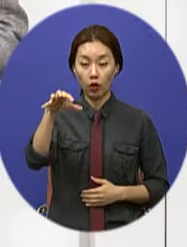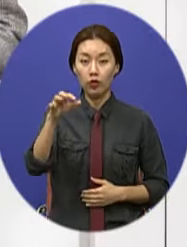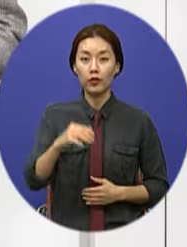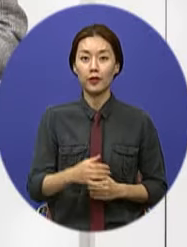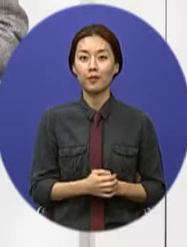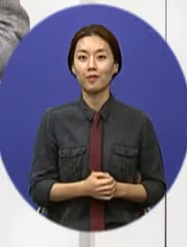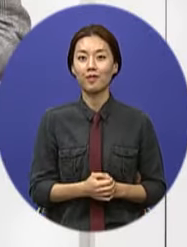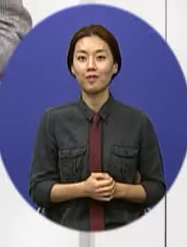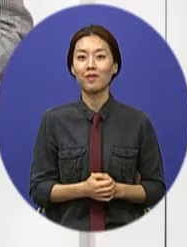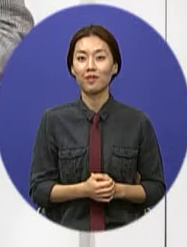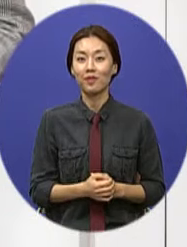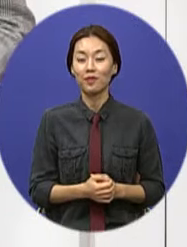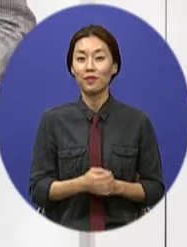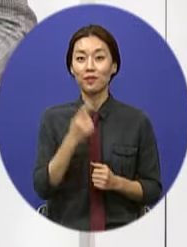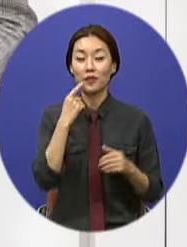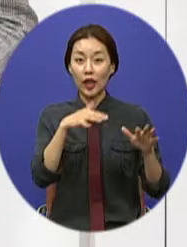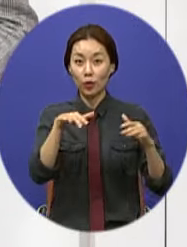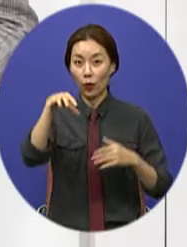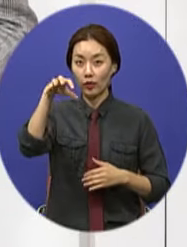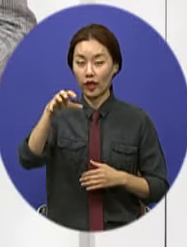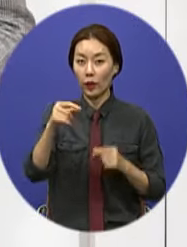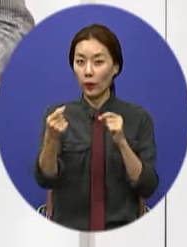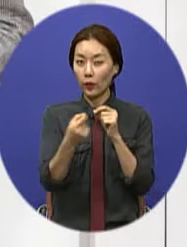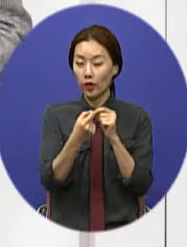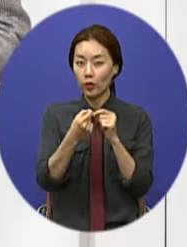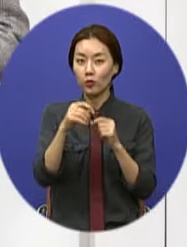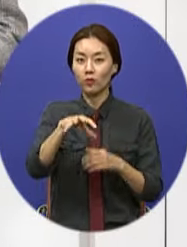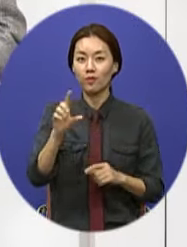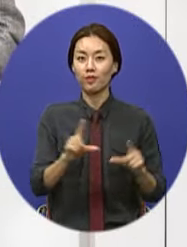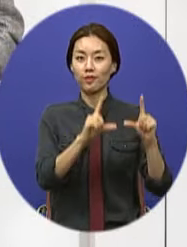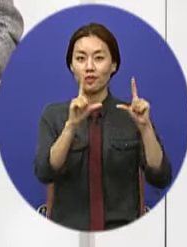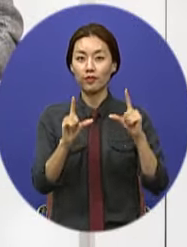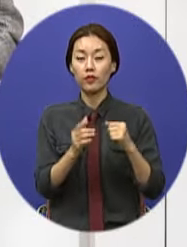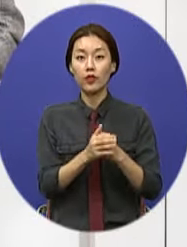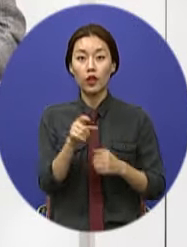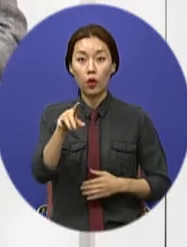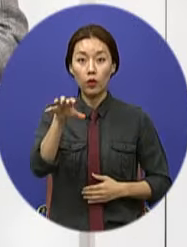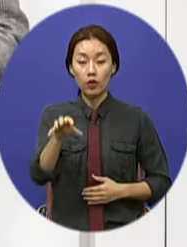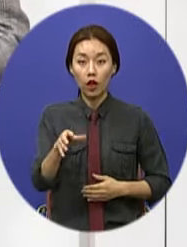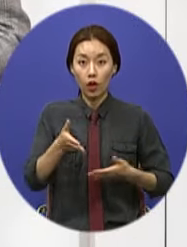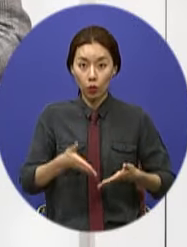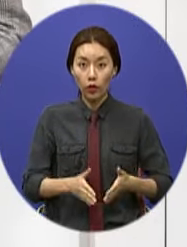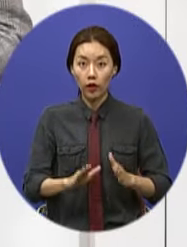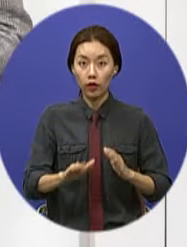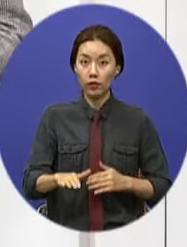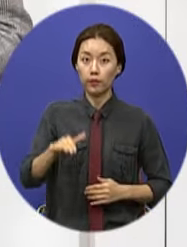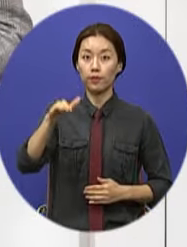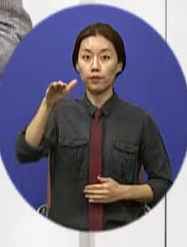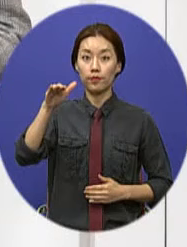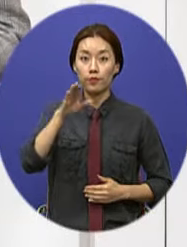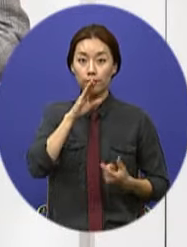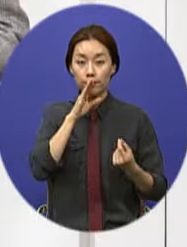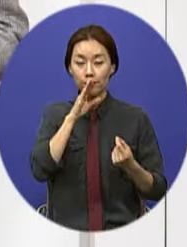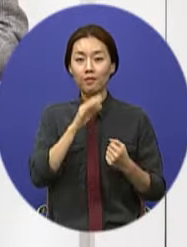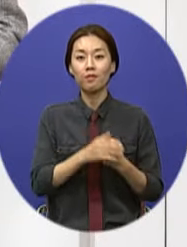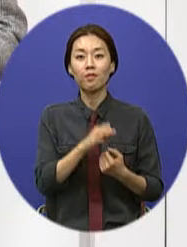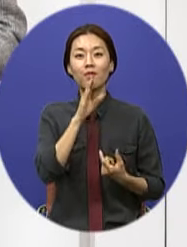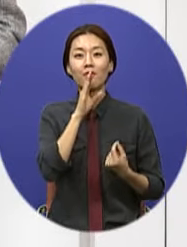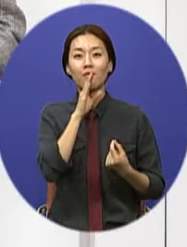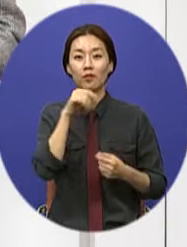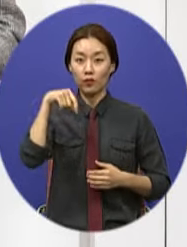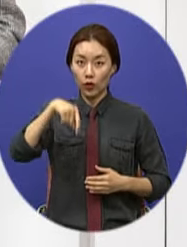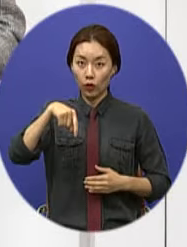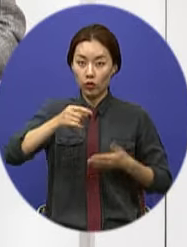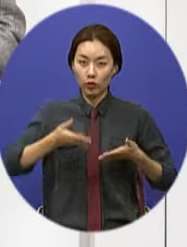백도 해수욕장 네. 있는데 살아요. 아, 이야. 어머니는 거기가 혹시 고향이신 거예요? 네, 여기서